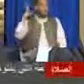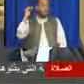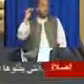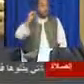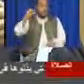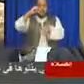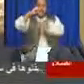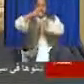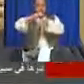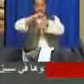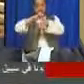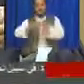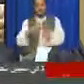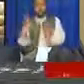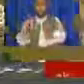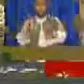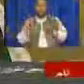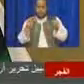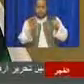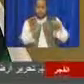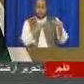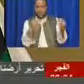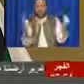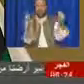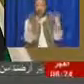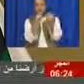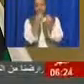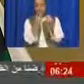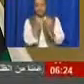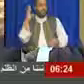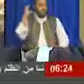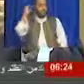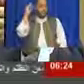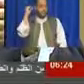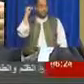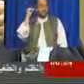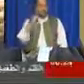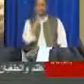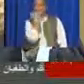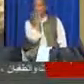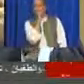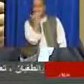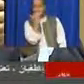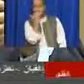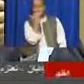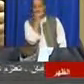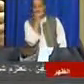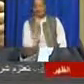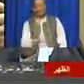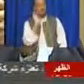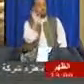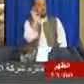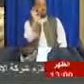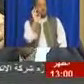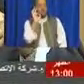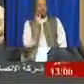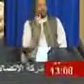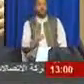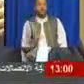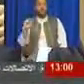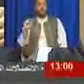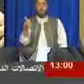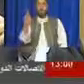استمع الى الناس الذين ياخذون مثل ابن ابي حسان وكذا استمع اليهم وصار يضحك واعجبه الكلام